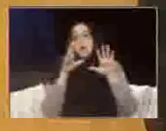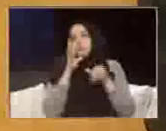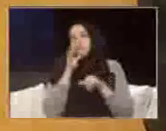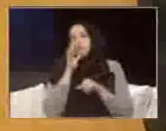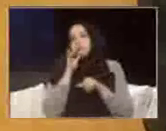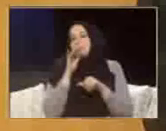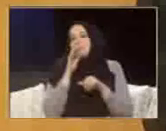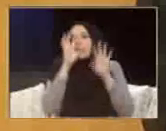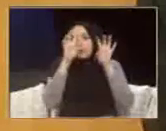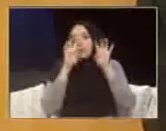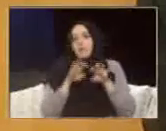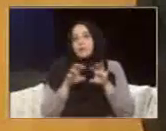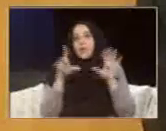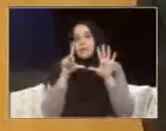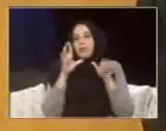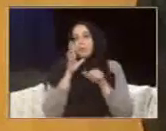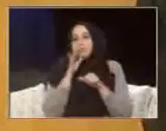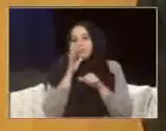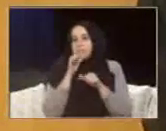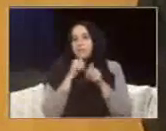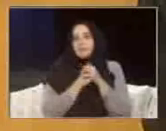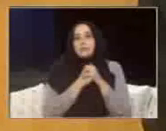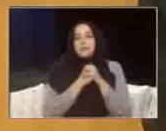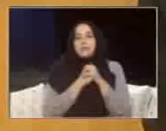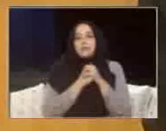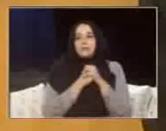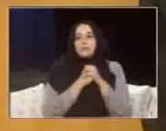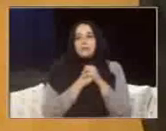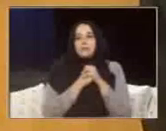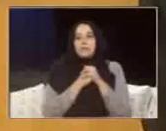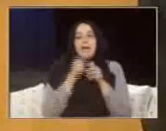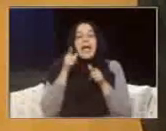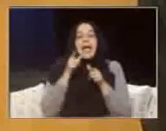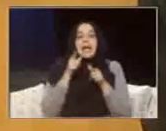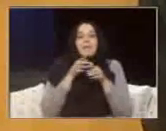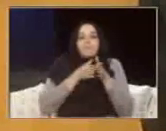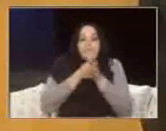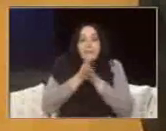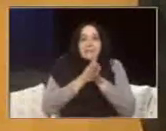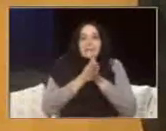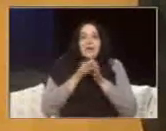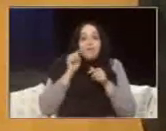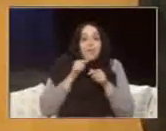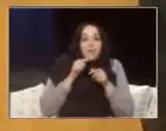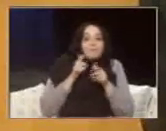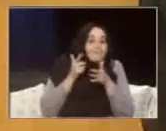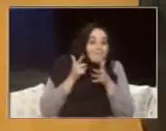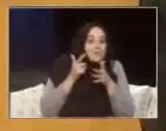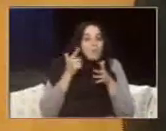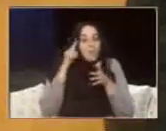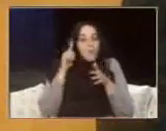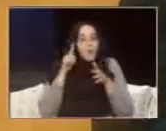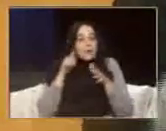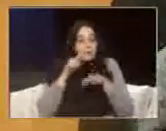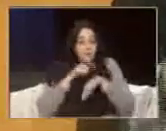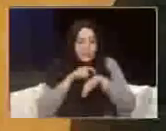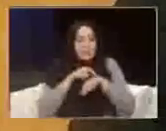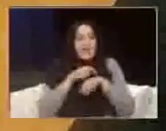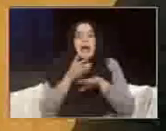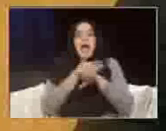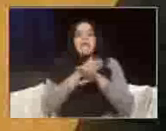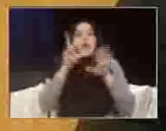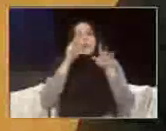نعم. حتى في فرنسا ما تبداش على السبعه. نعم. فبالتالي هي تجتهد تحرص على ان تصليها في وقتها. نعم. كي نقول وقتها قبل